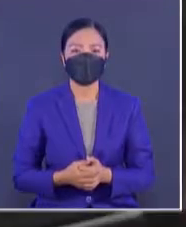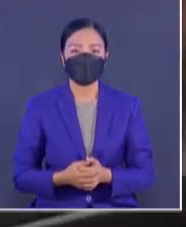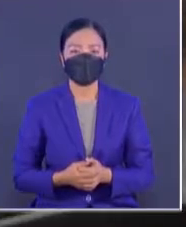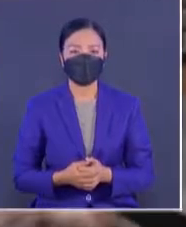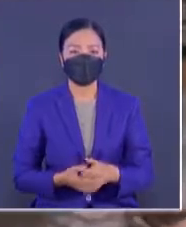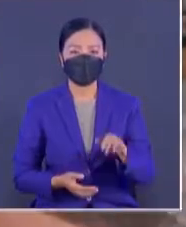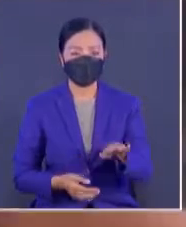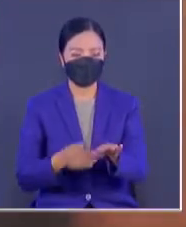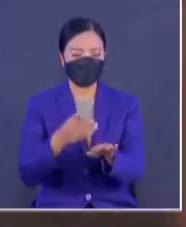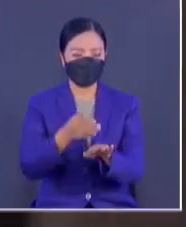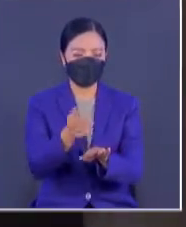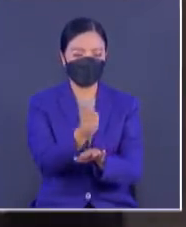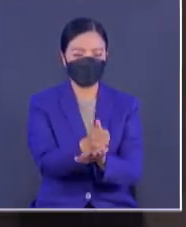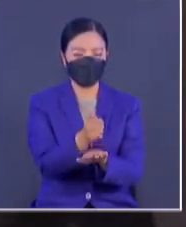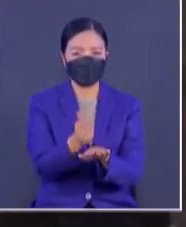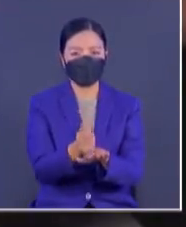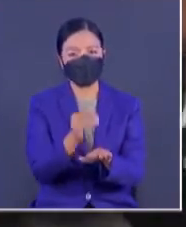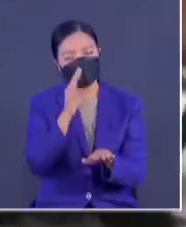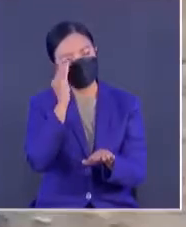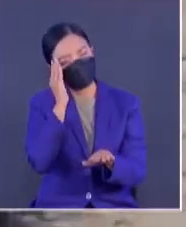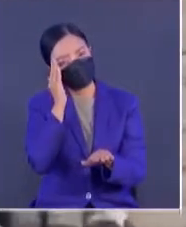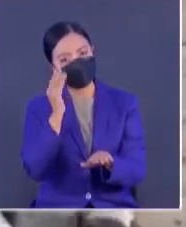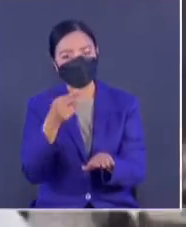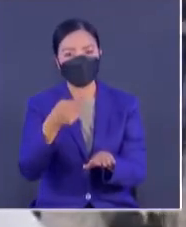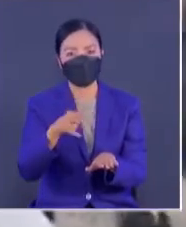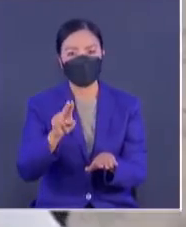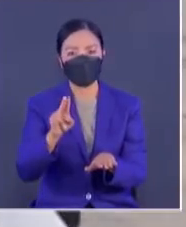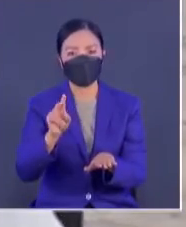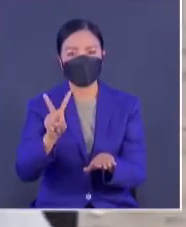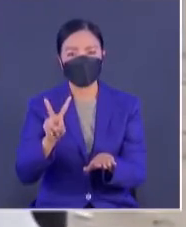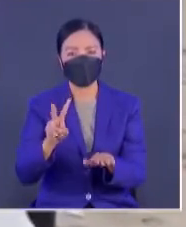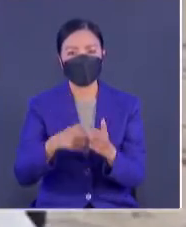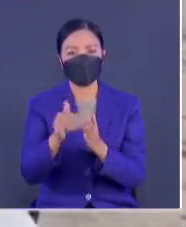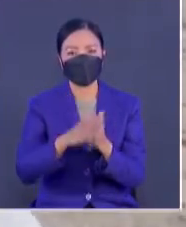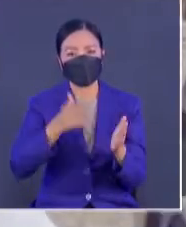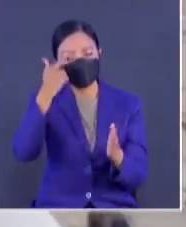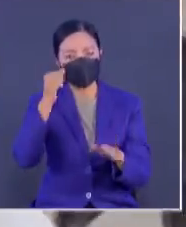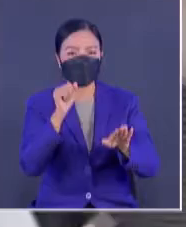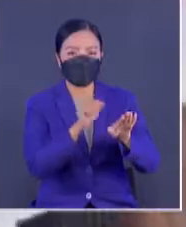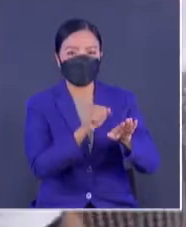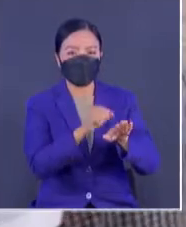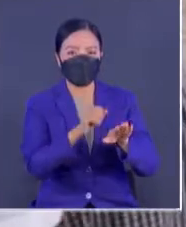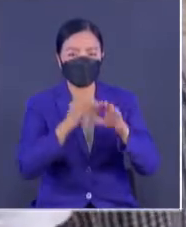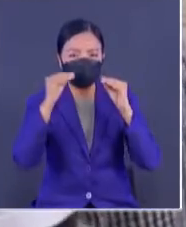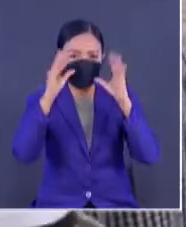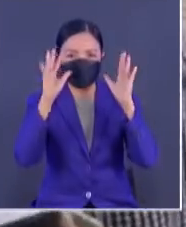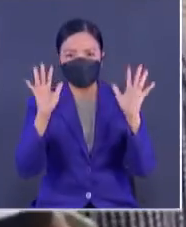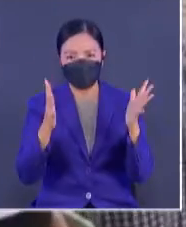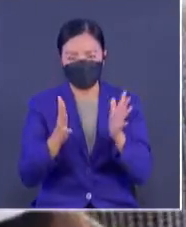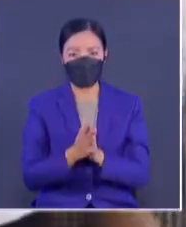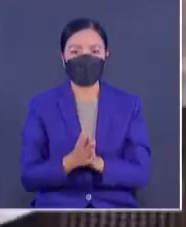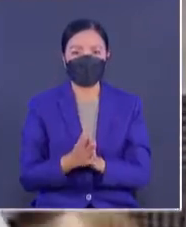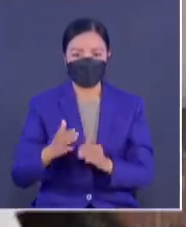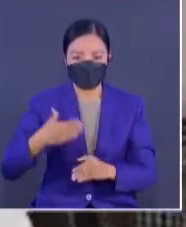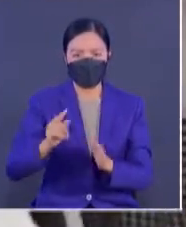านหน้าครับอันนี้รถ SUV สีดำคันนี้เขย่าเคาะเท่าไหร่ก็ไม่ยอมตื่นเวลาล่วง